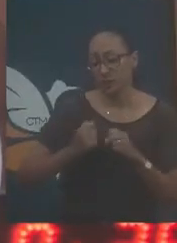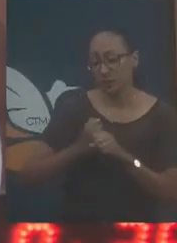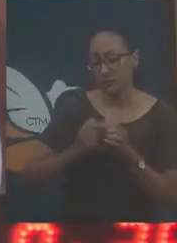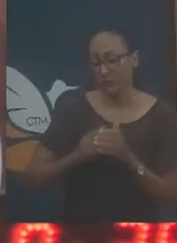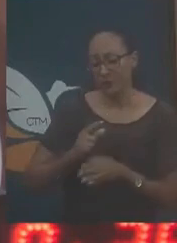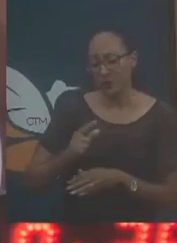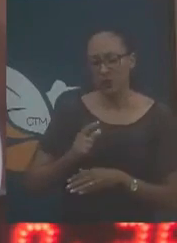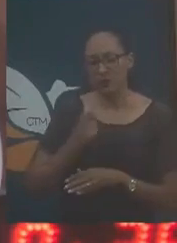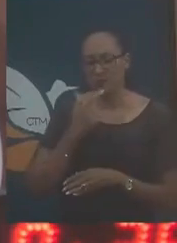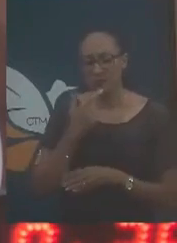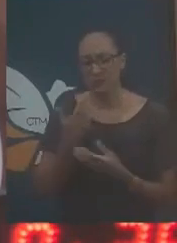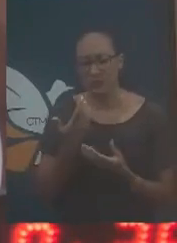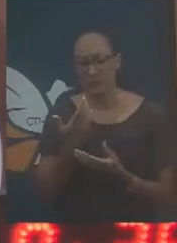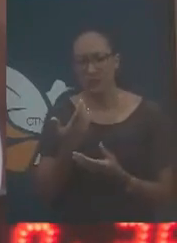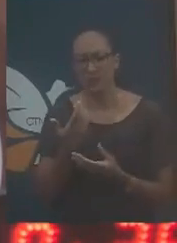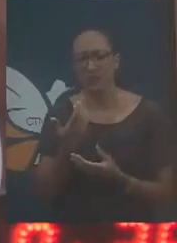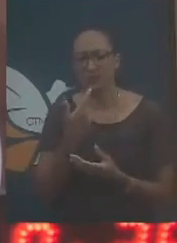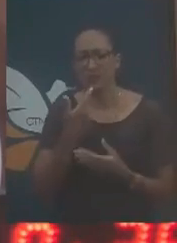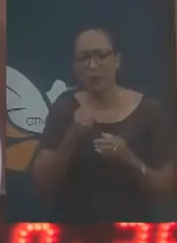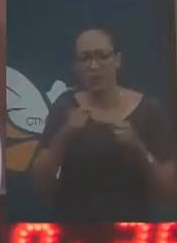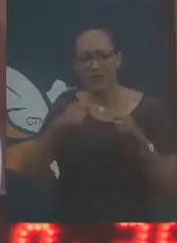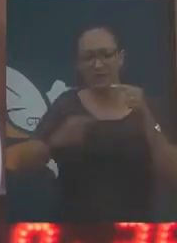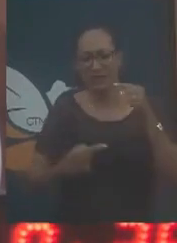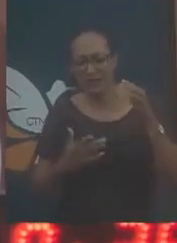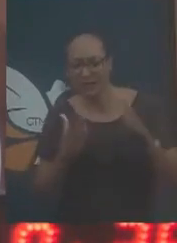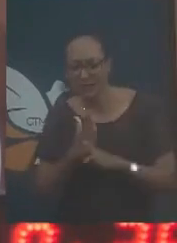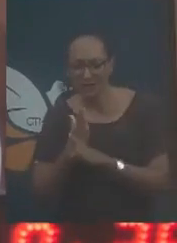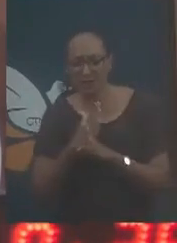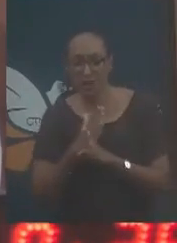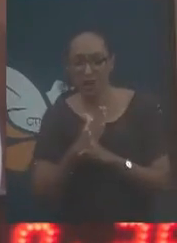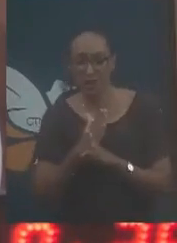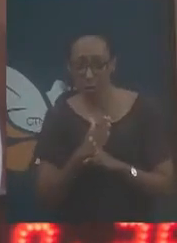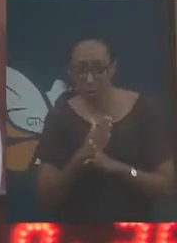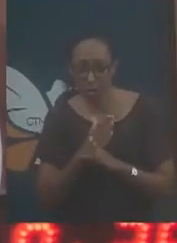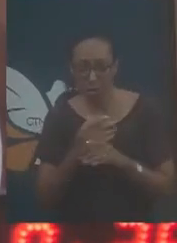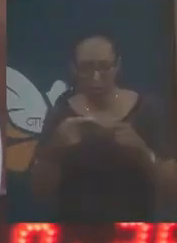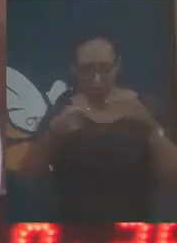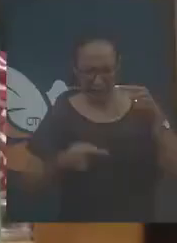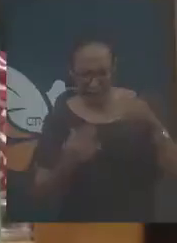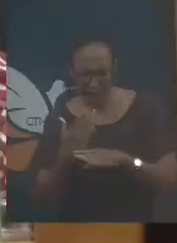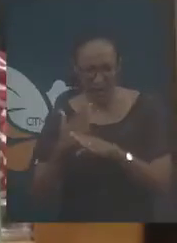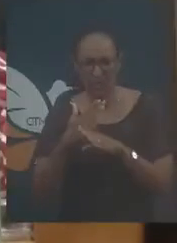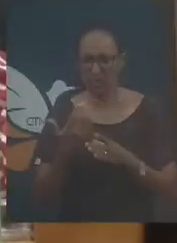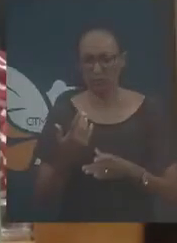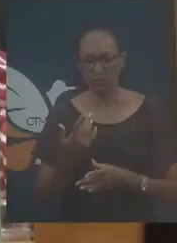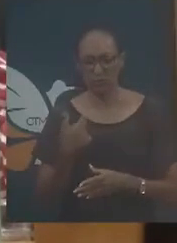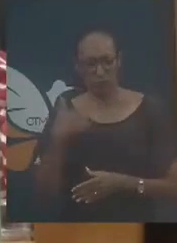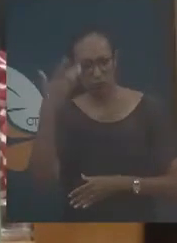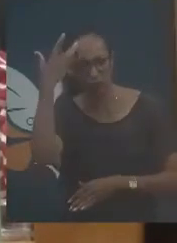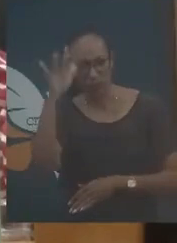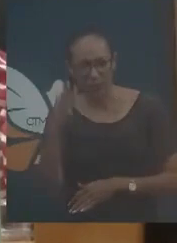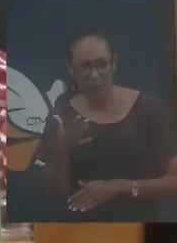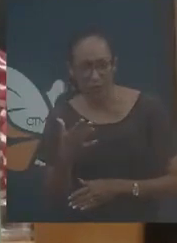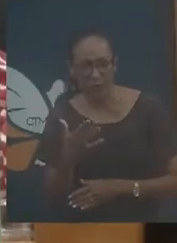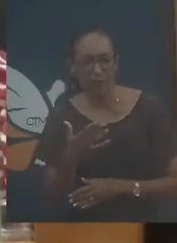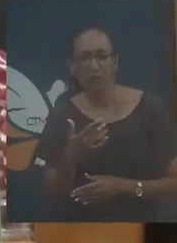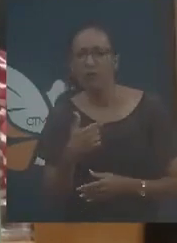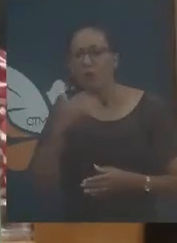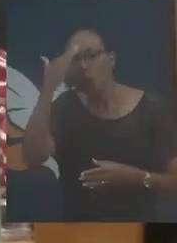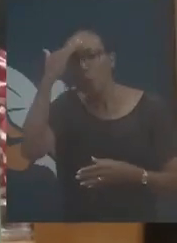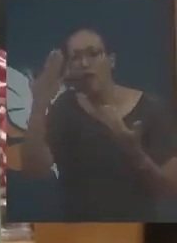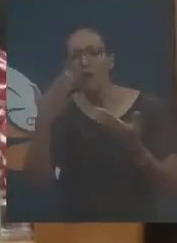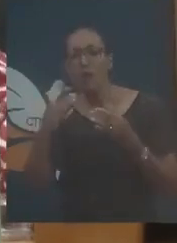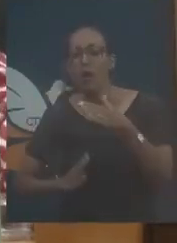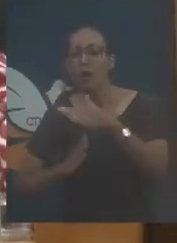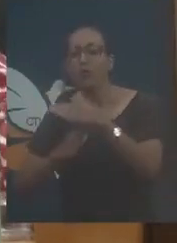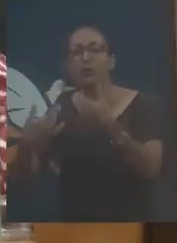le concept de déficit caché. Moi, je ne connais pas les déficits cachés. Ce que je connais, c'est ce qui est dans les comptes administratifs. Quand vous avez